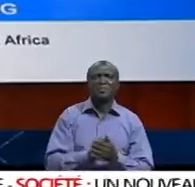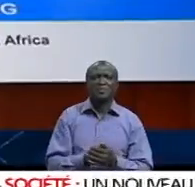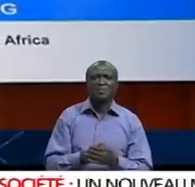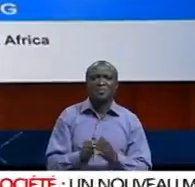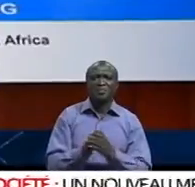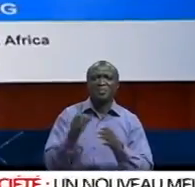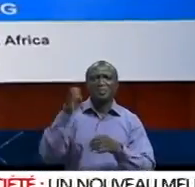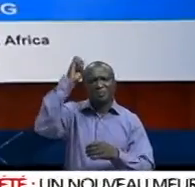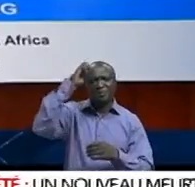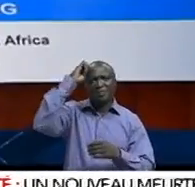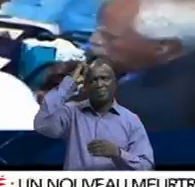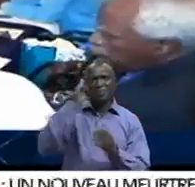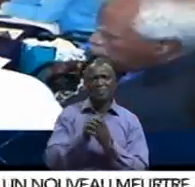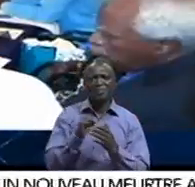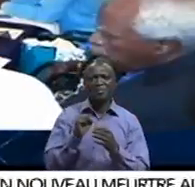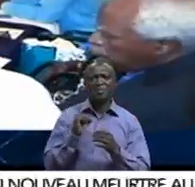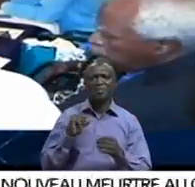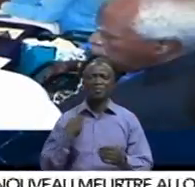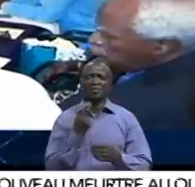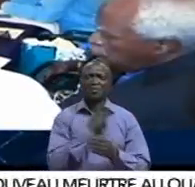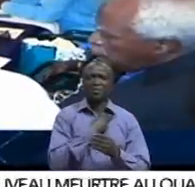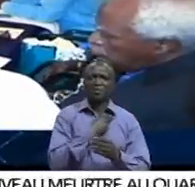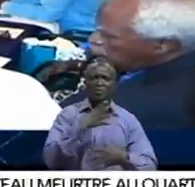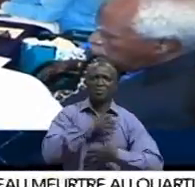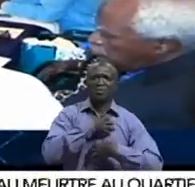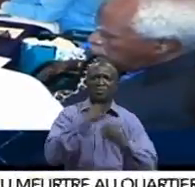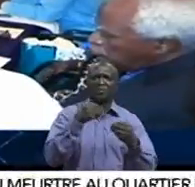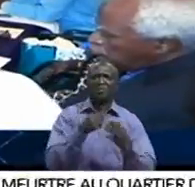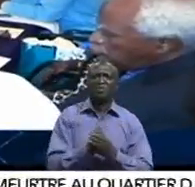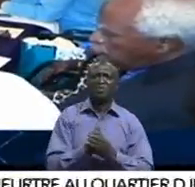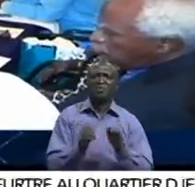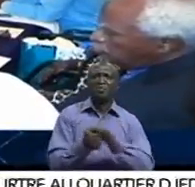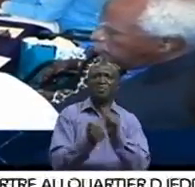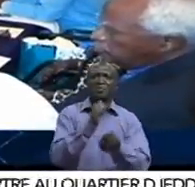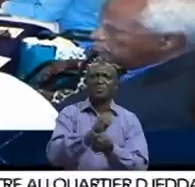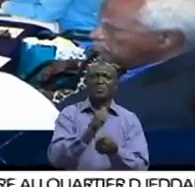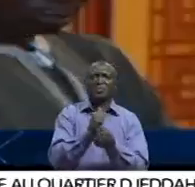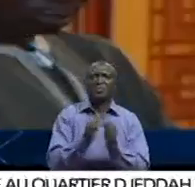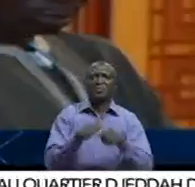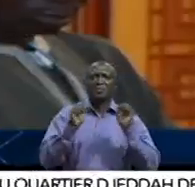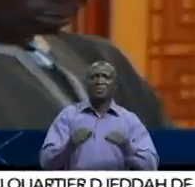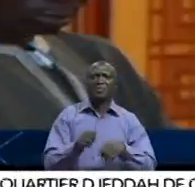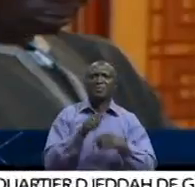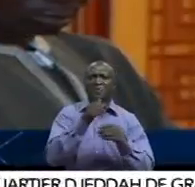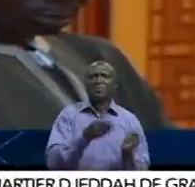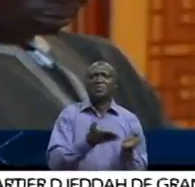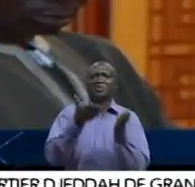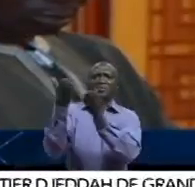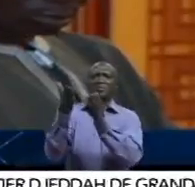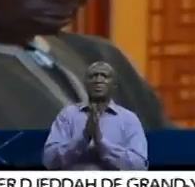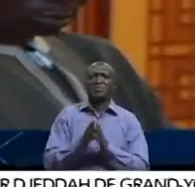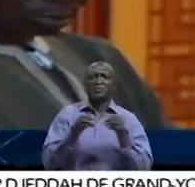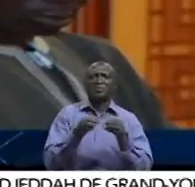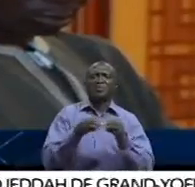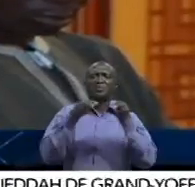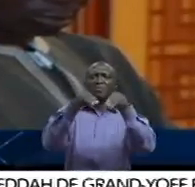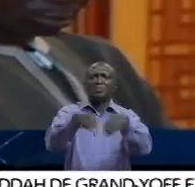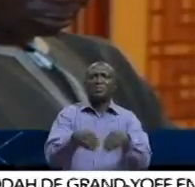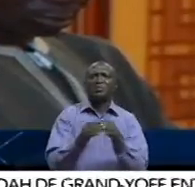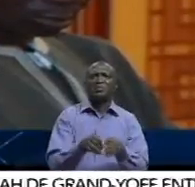prise par l'État nous souhaitons néanmoins que des aménagement puisse être apporté à la mise en œuvre de cette